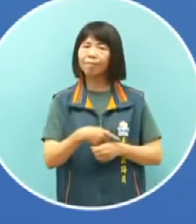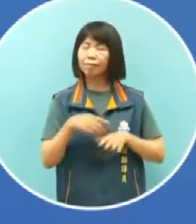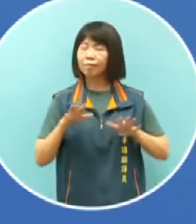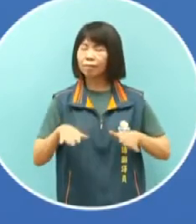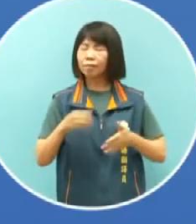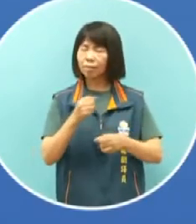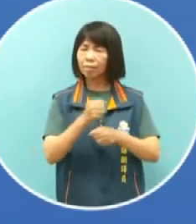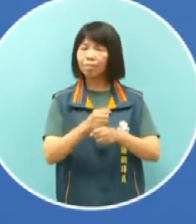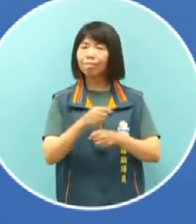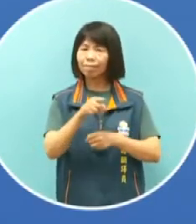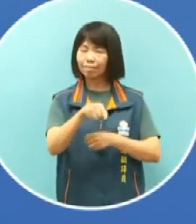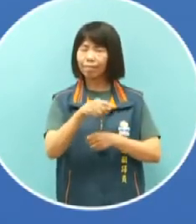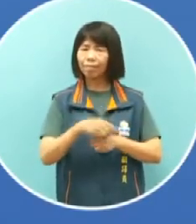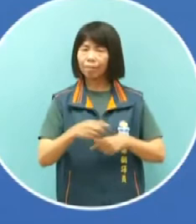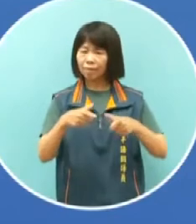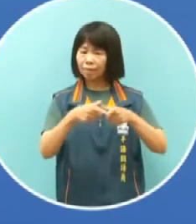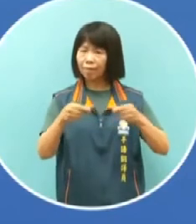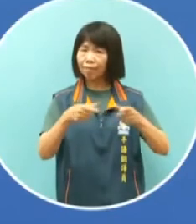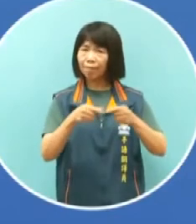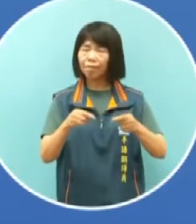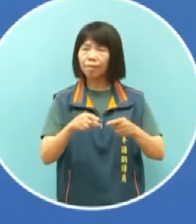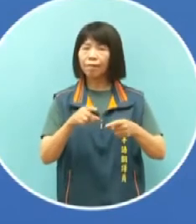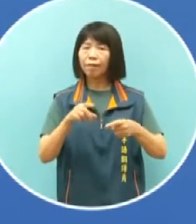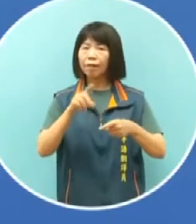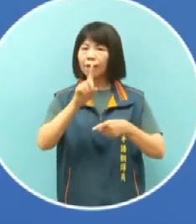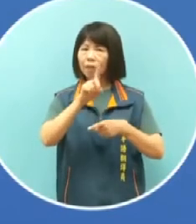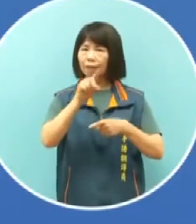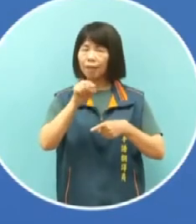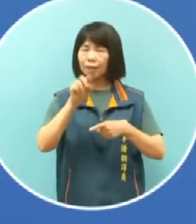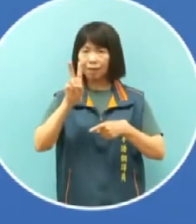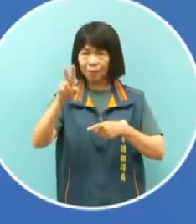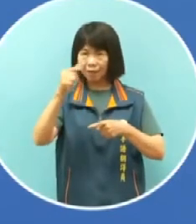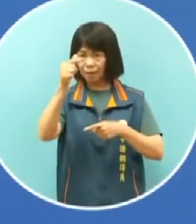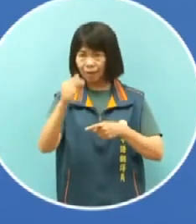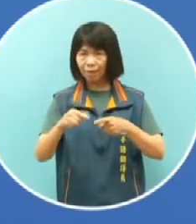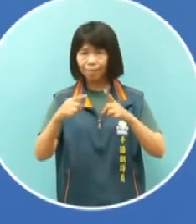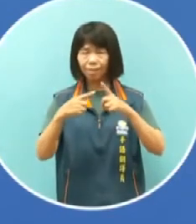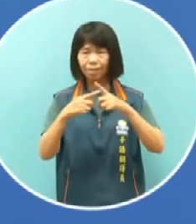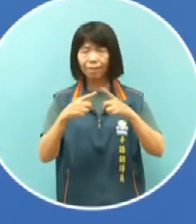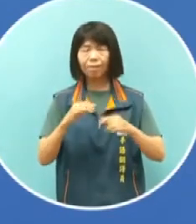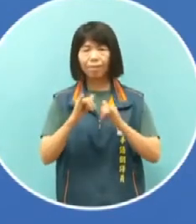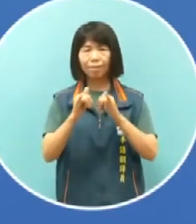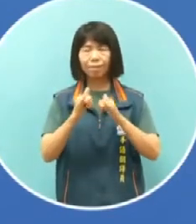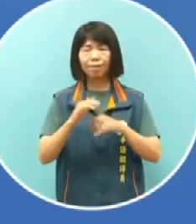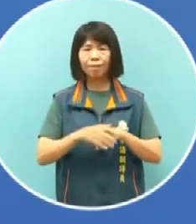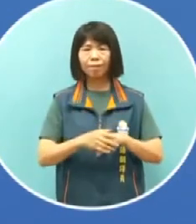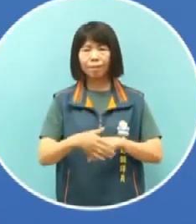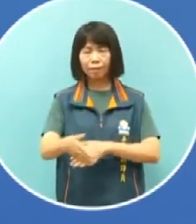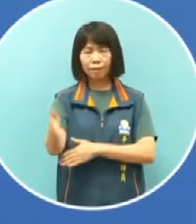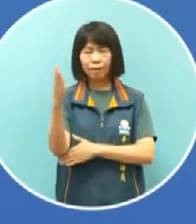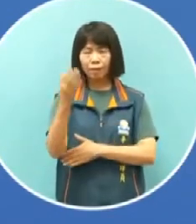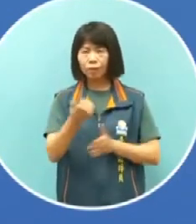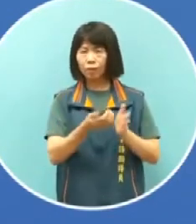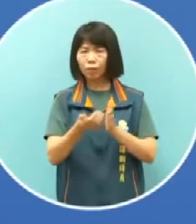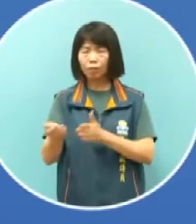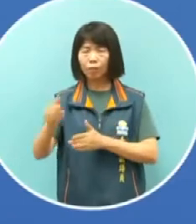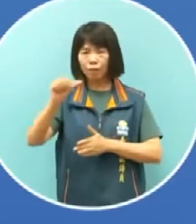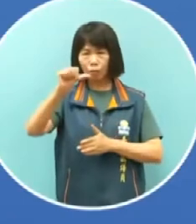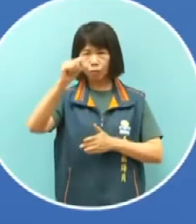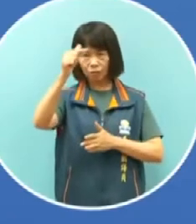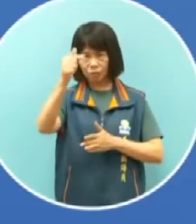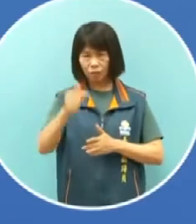的。日本1.2亿人，已经政府已经准备了5亿剂的疫